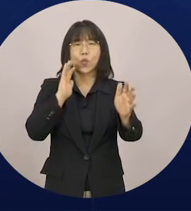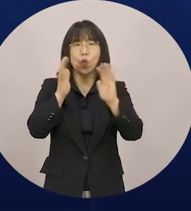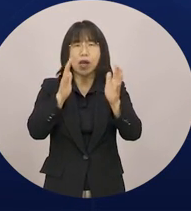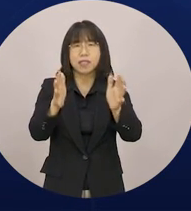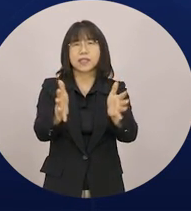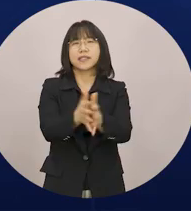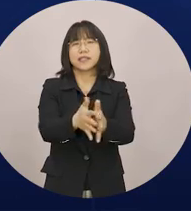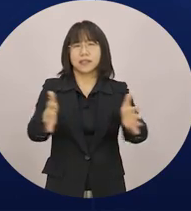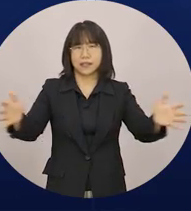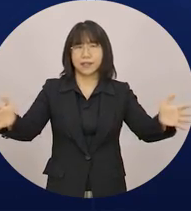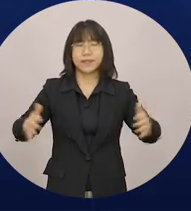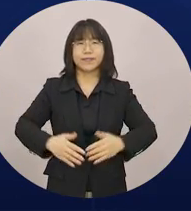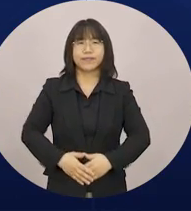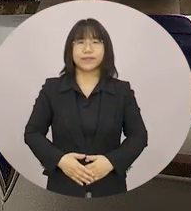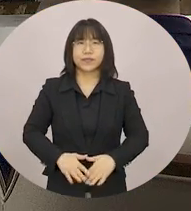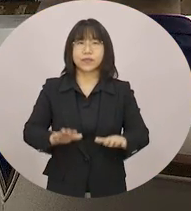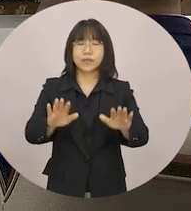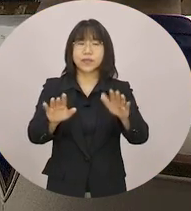시작했습니다